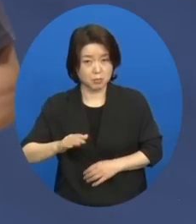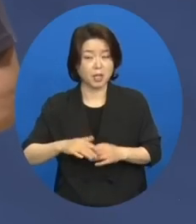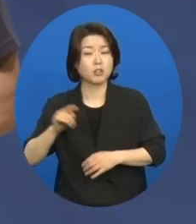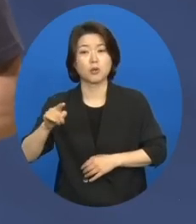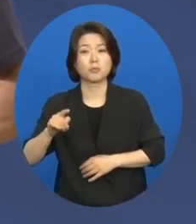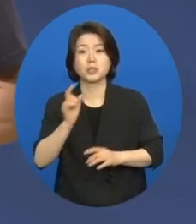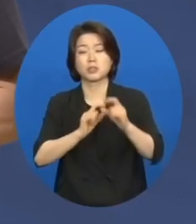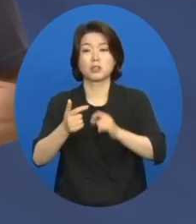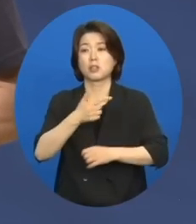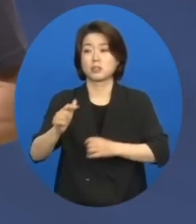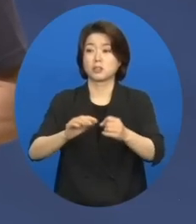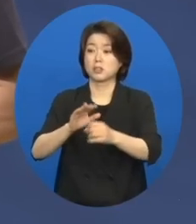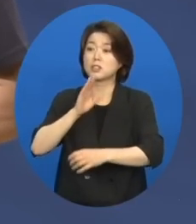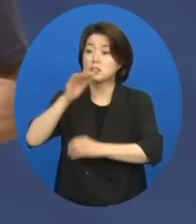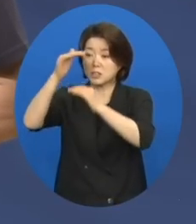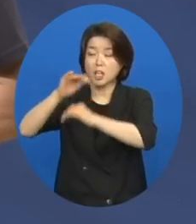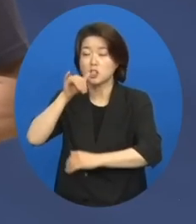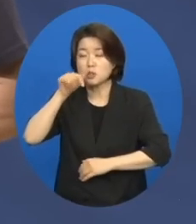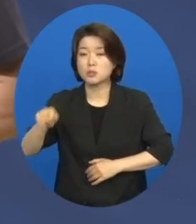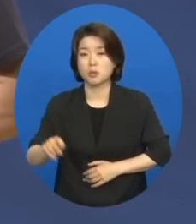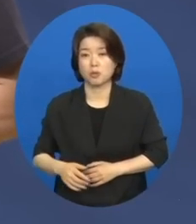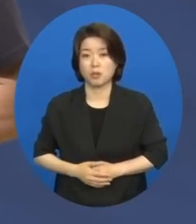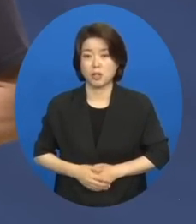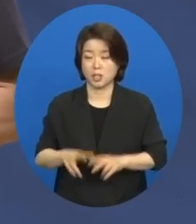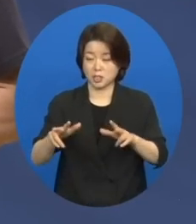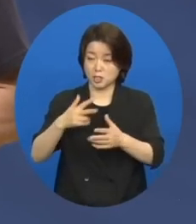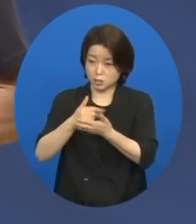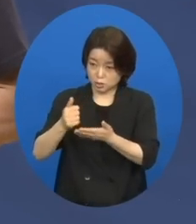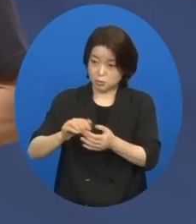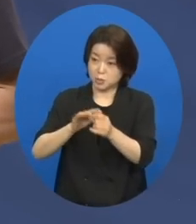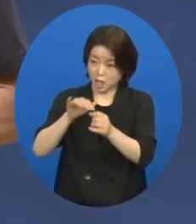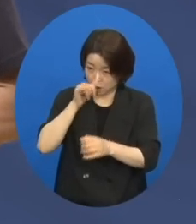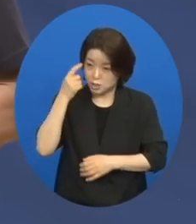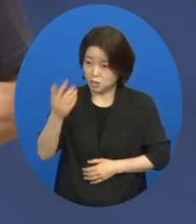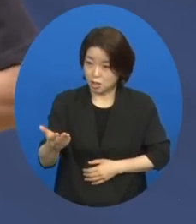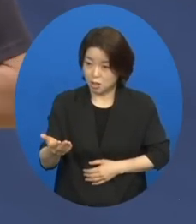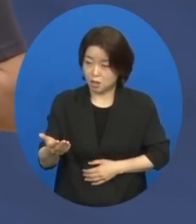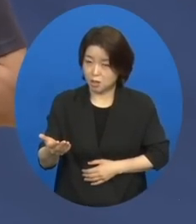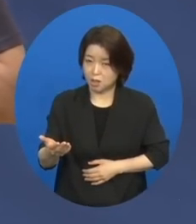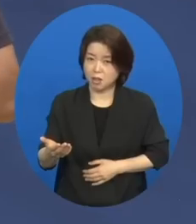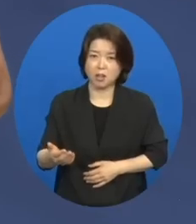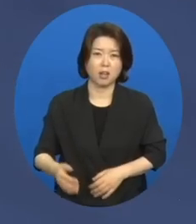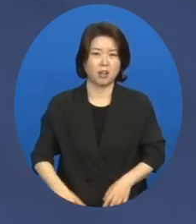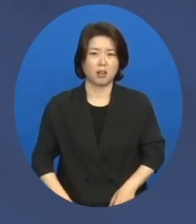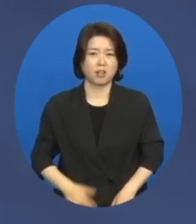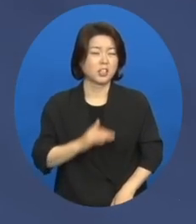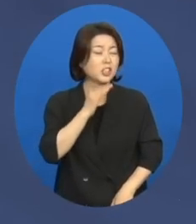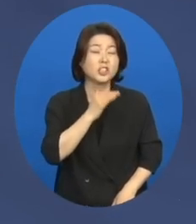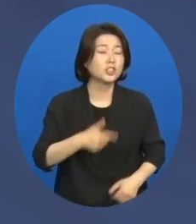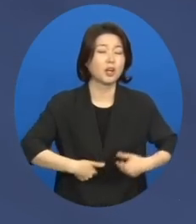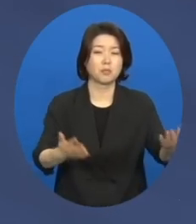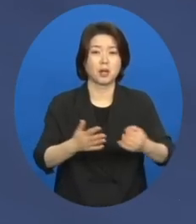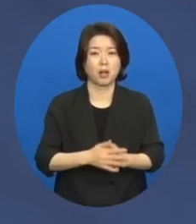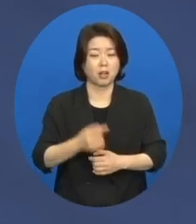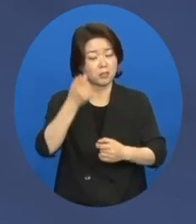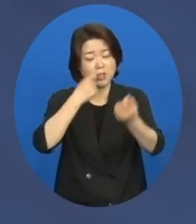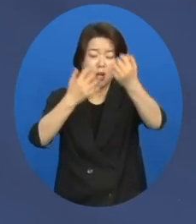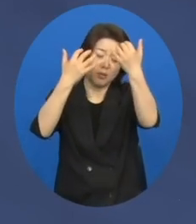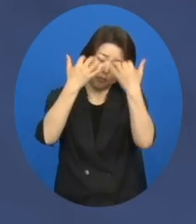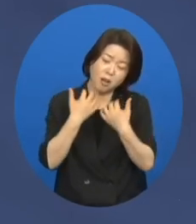그보다 더 큰 사실 있잖아. 지금 주님 사랑해? 그럼 기다릴 것도 없어요. 눈물이